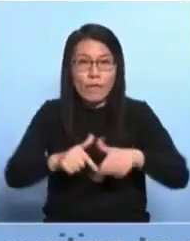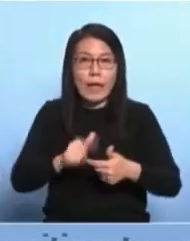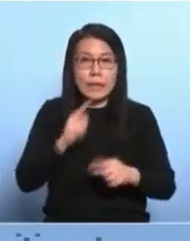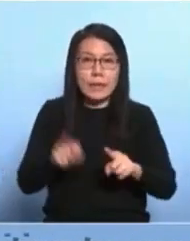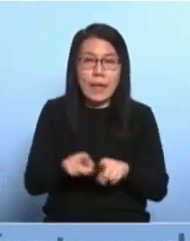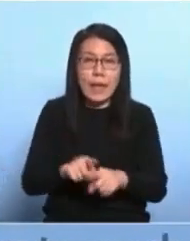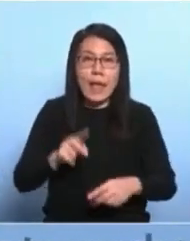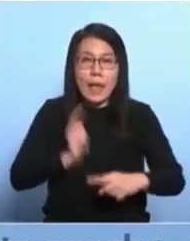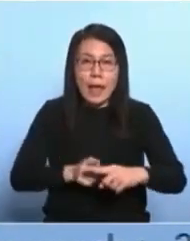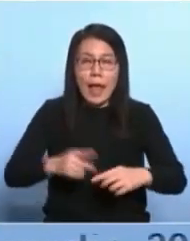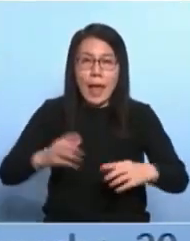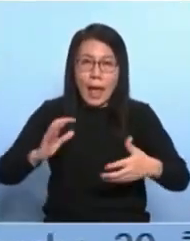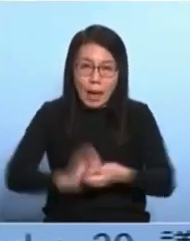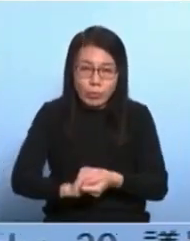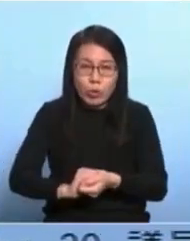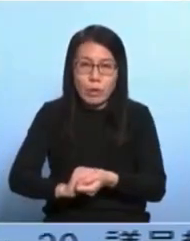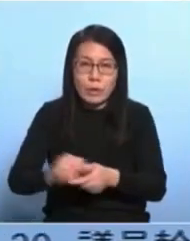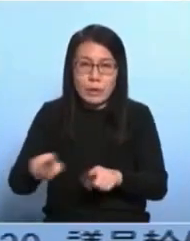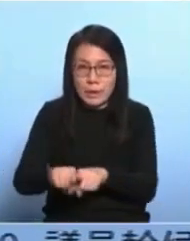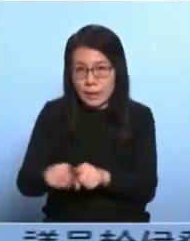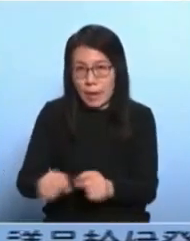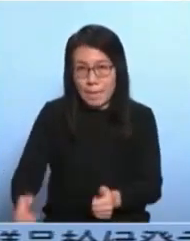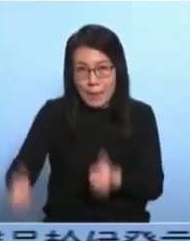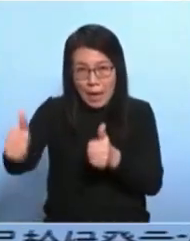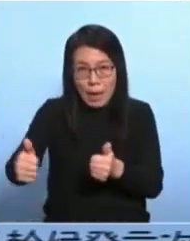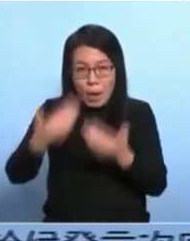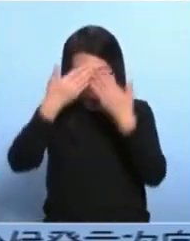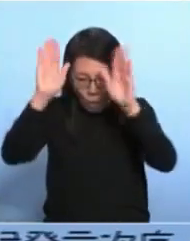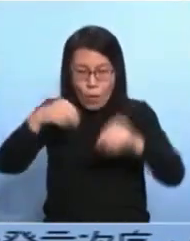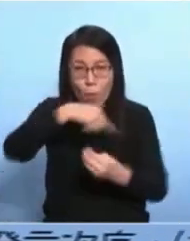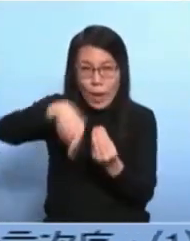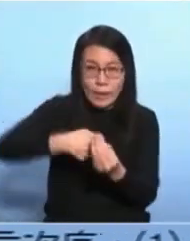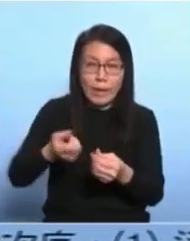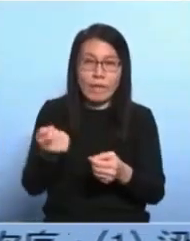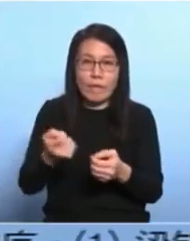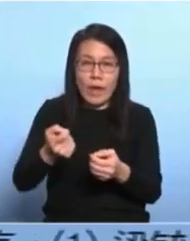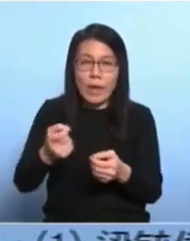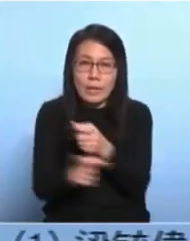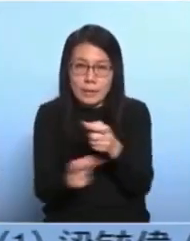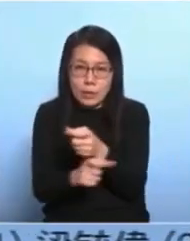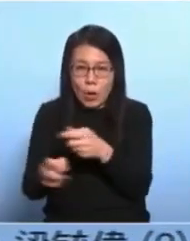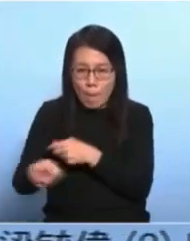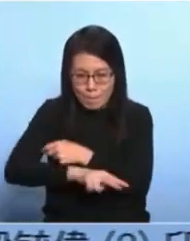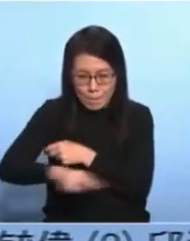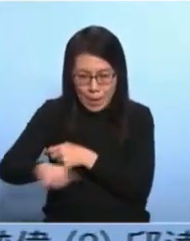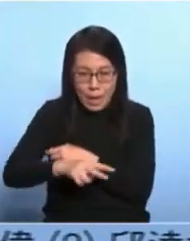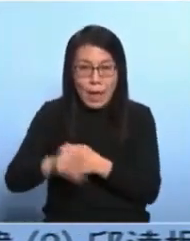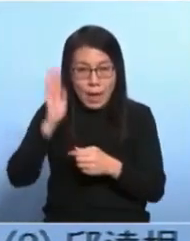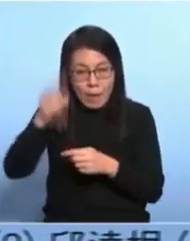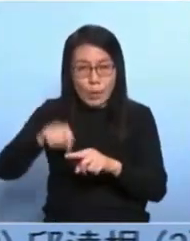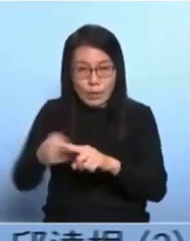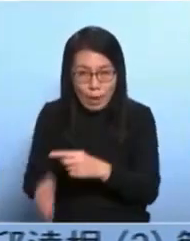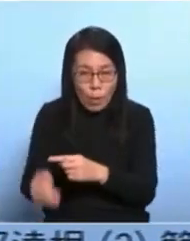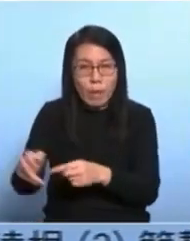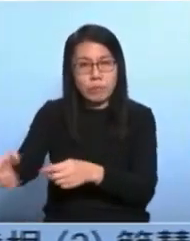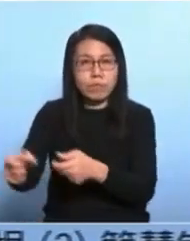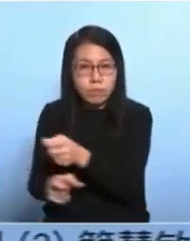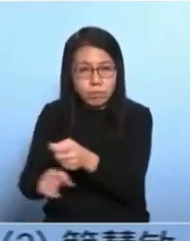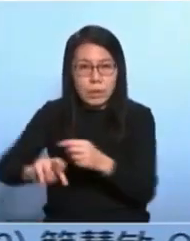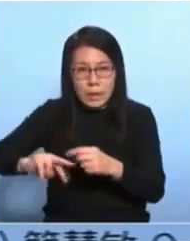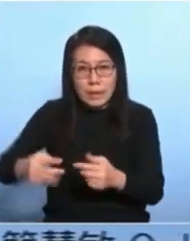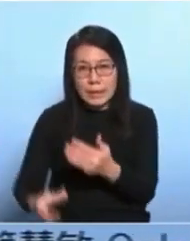合作共贏，建立一個開放的環境，加快提升市場一體化水平，共同推進大灣區內產業升級